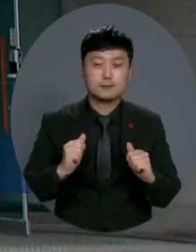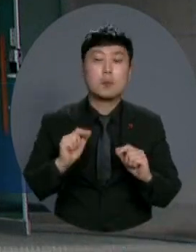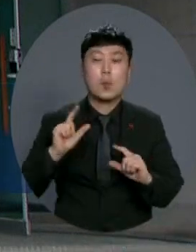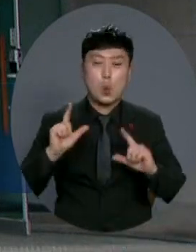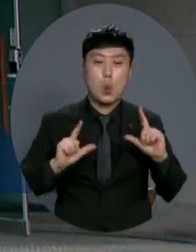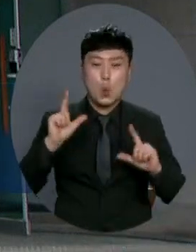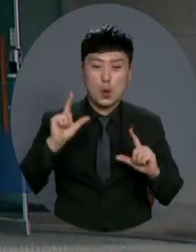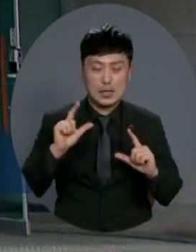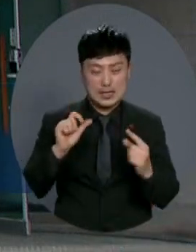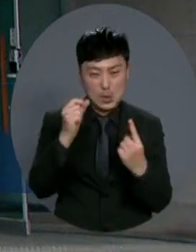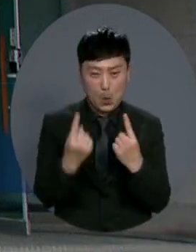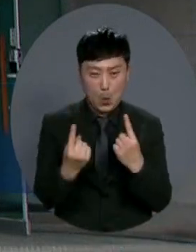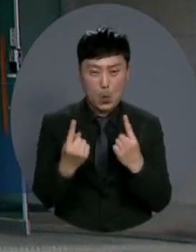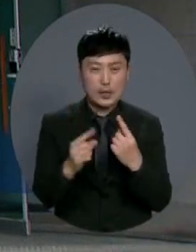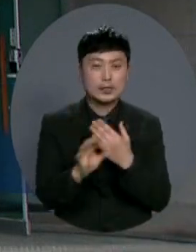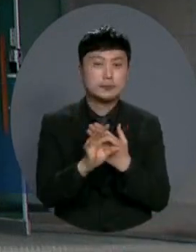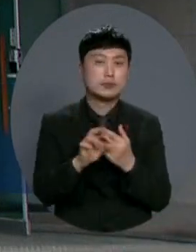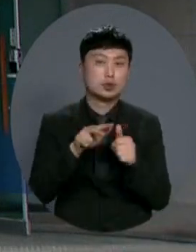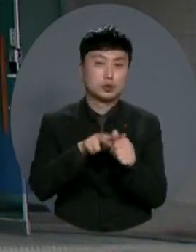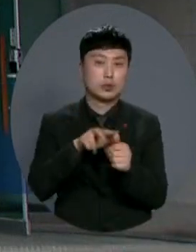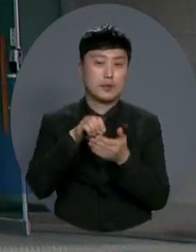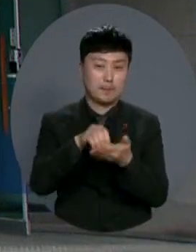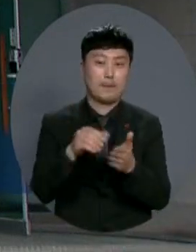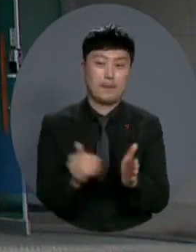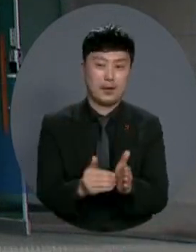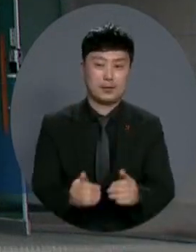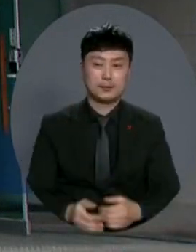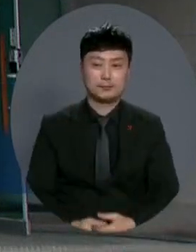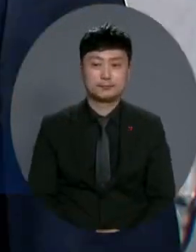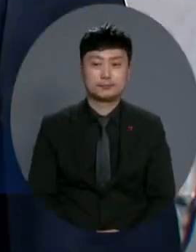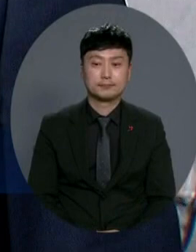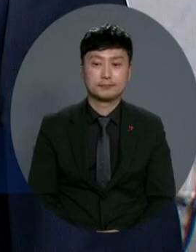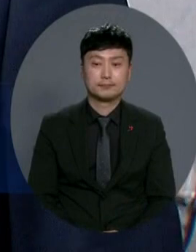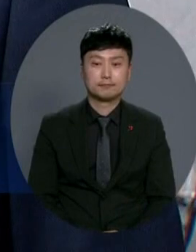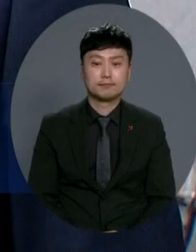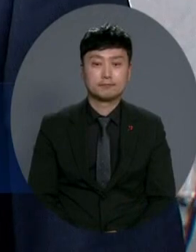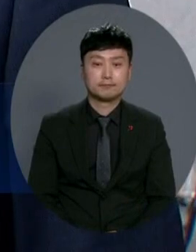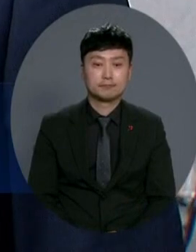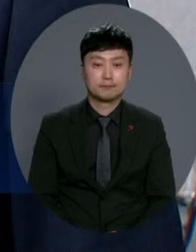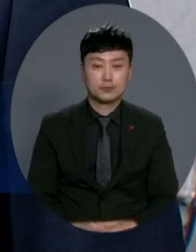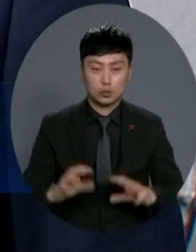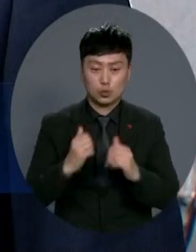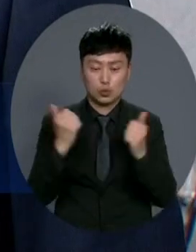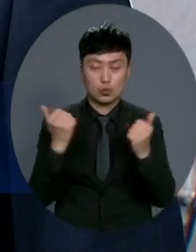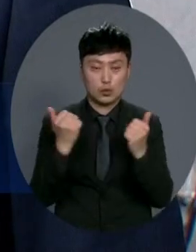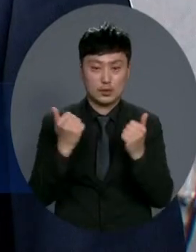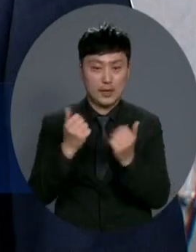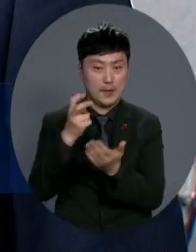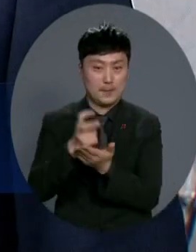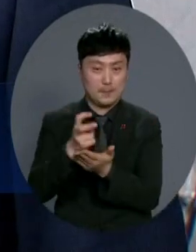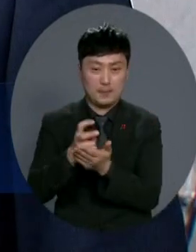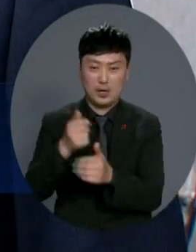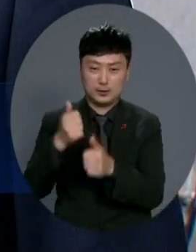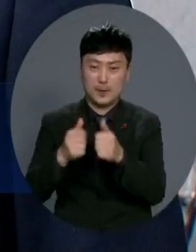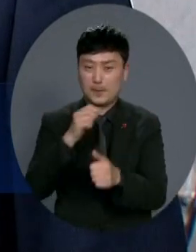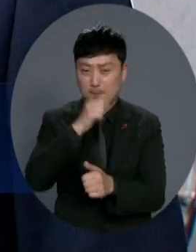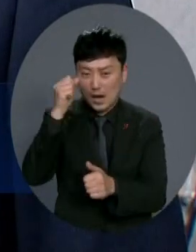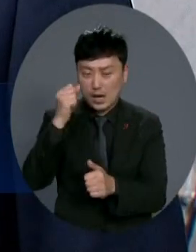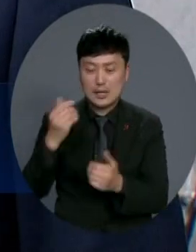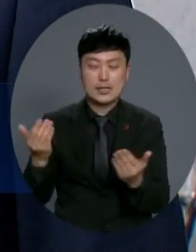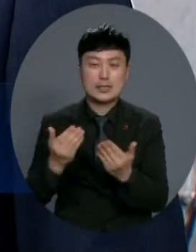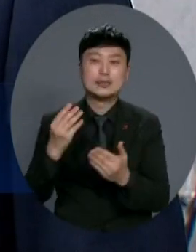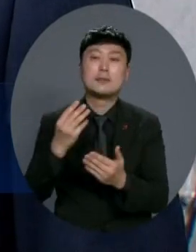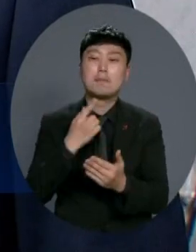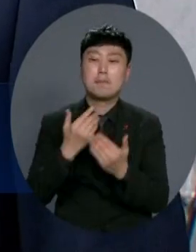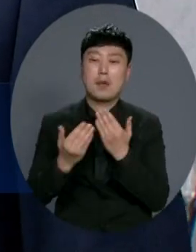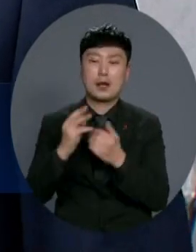제 1호로 어 예비후보 등록을 마쳤습니다 국회 입법 고시를 통해서 근무한 경력 30년을